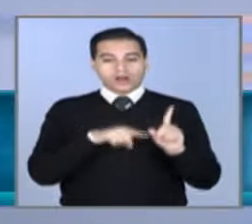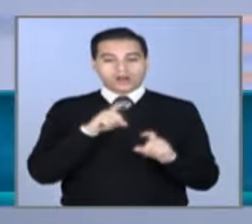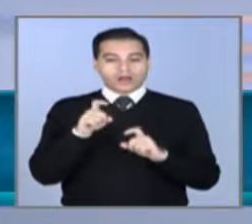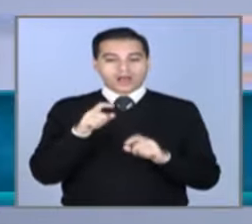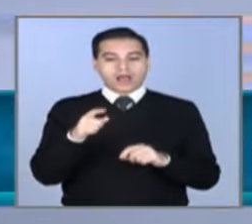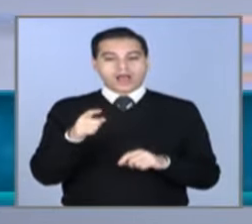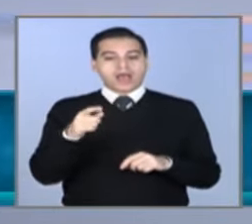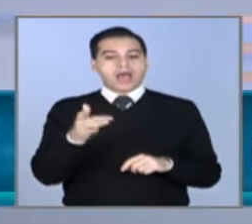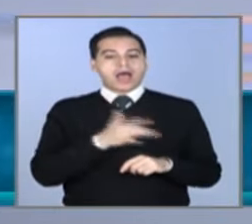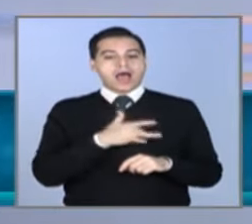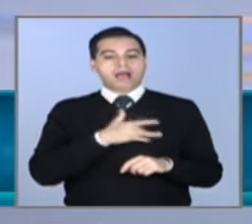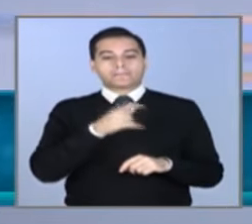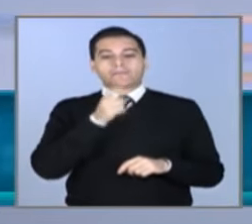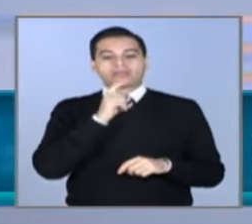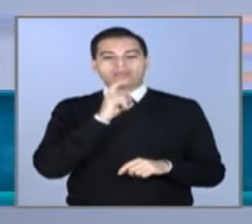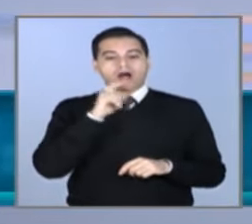ادب.